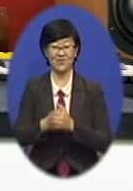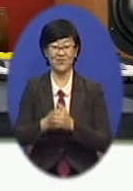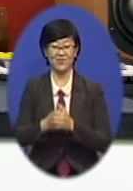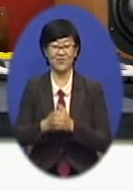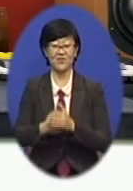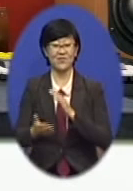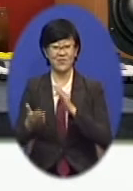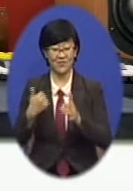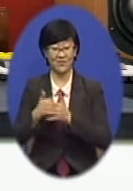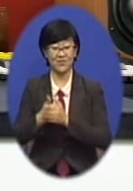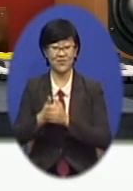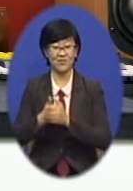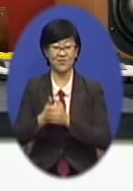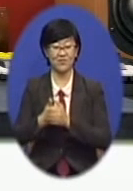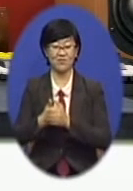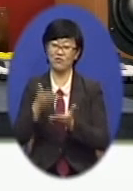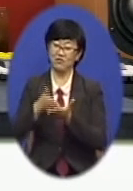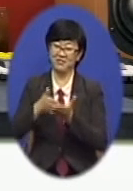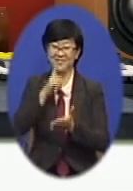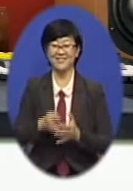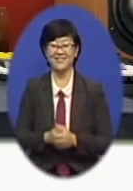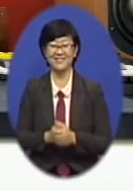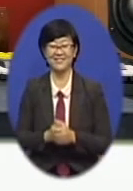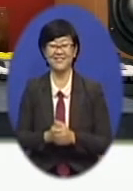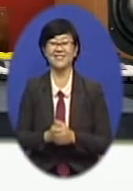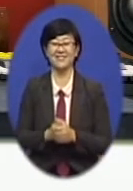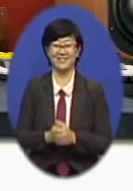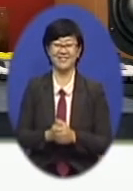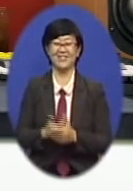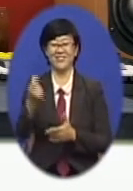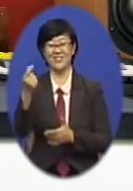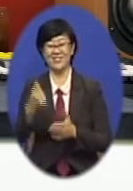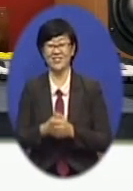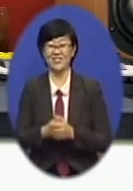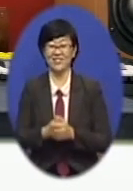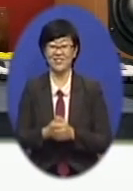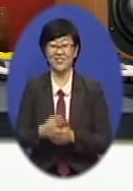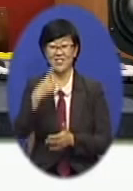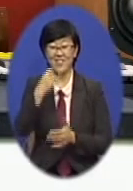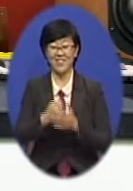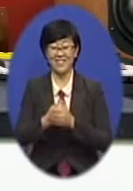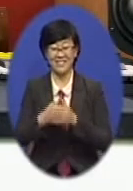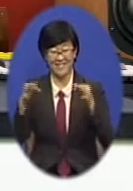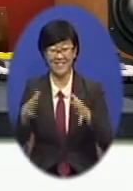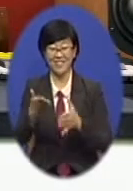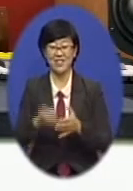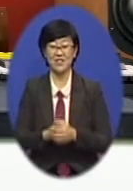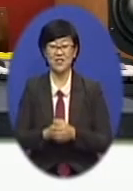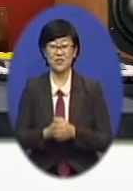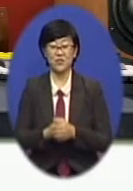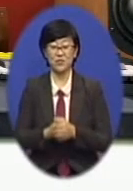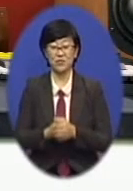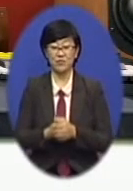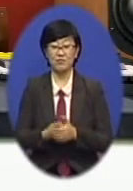방금 들어온 긴급 낚시수였습니다. 앵커의 아이고, 아니 어머니 잠시만. 네네.